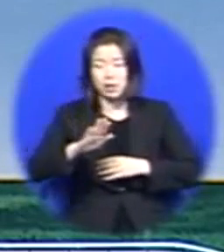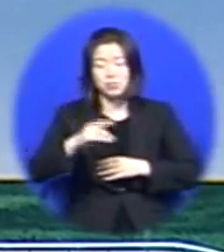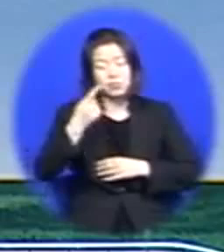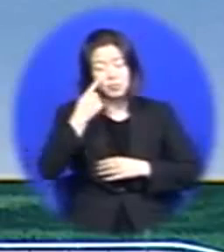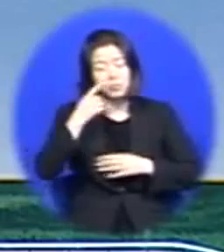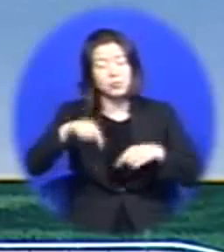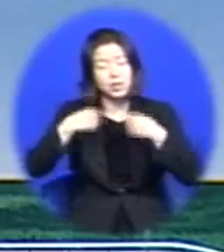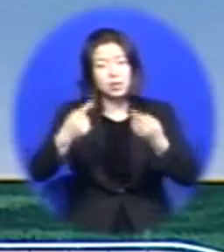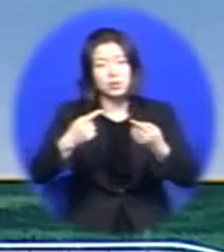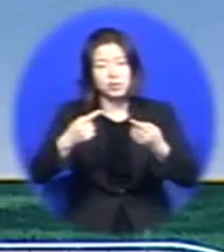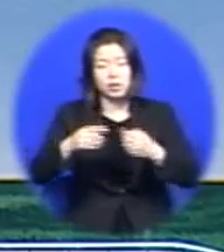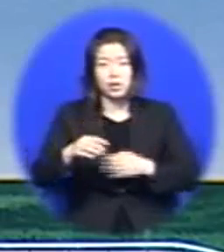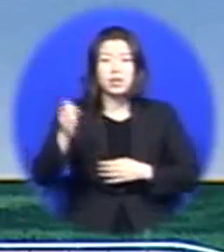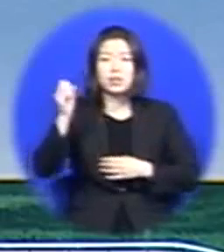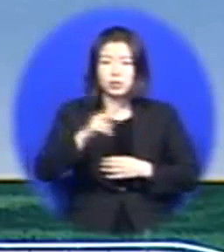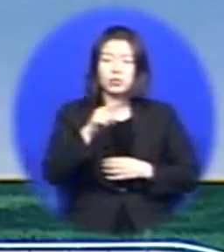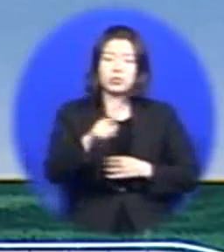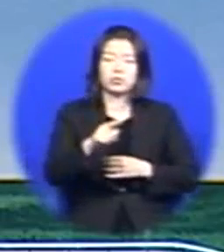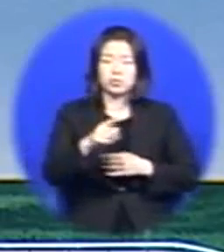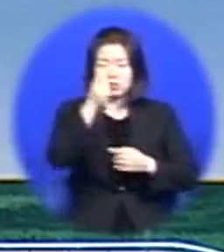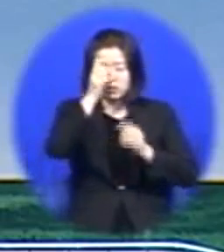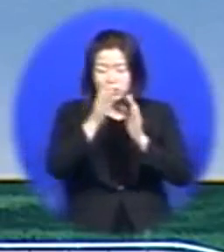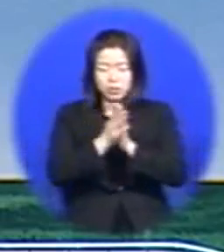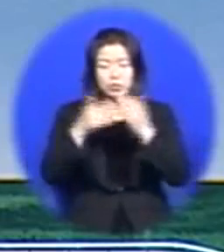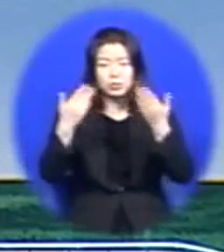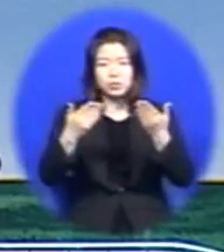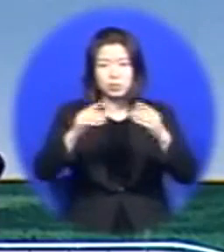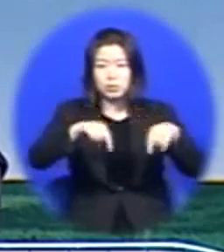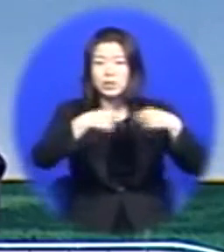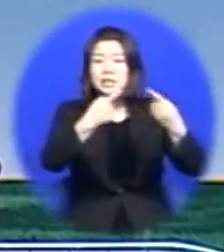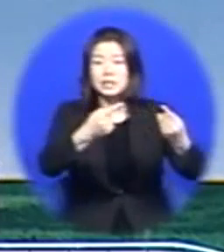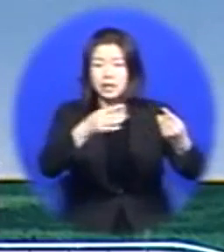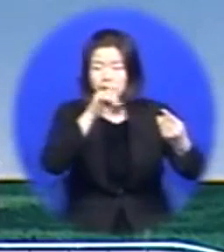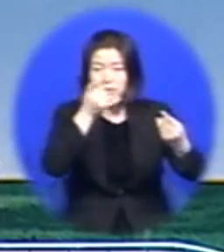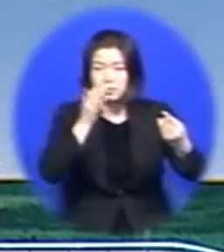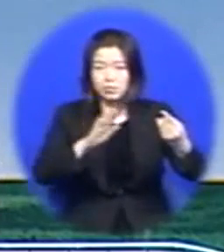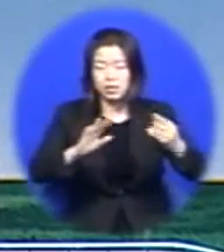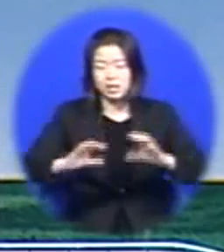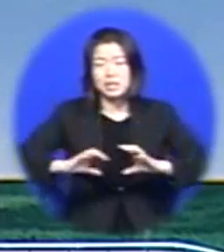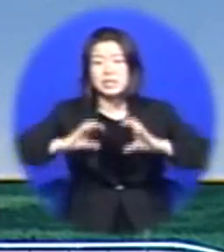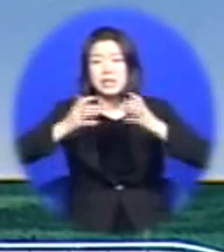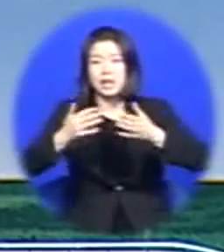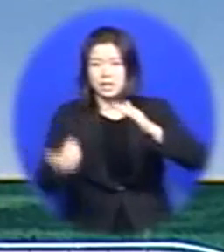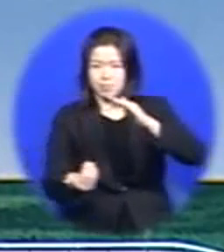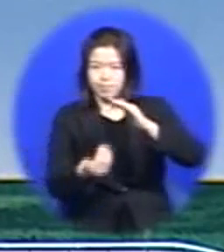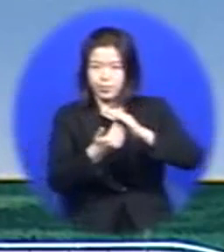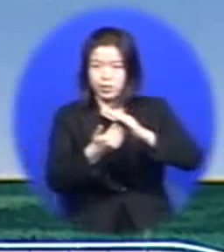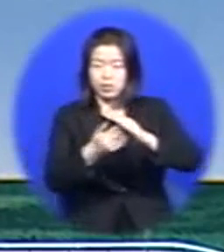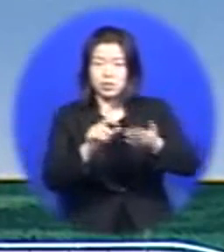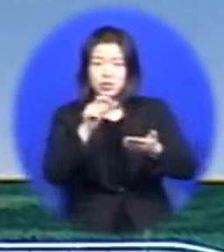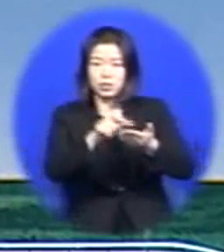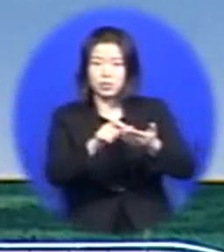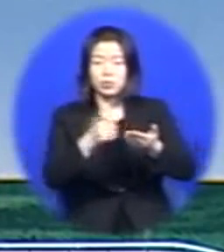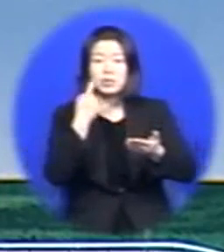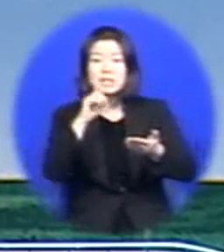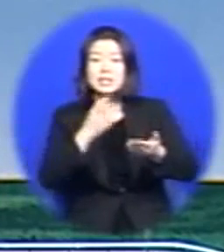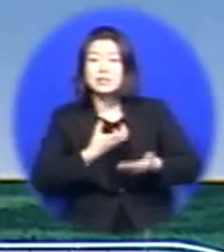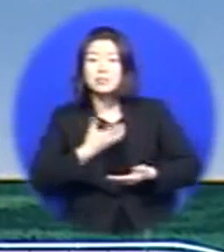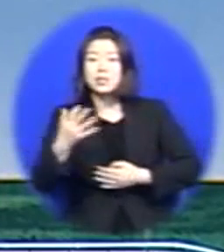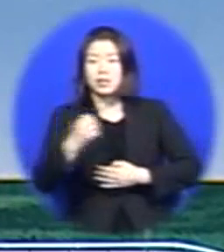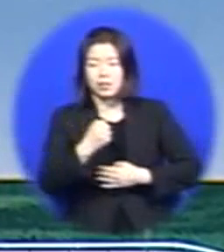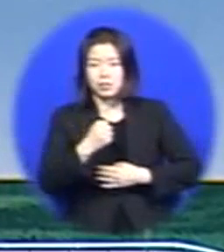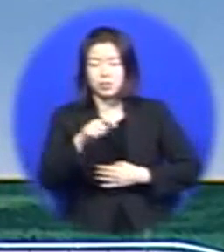그랬습니다. 그리고 그가 기도하고 출전했는데 세계 신기록으로 금메달을 땁니다.